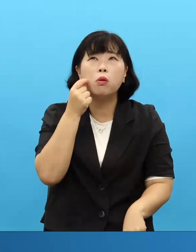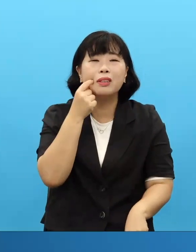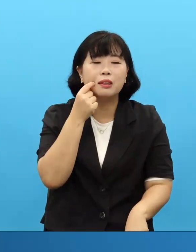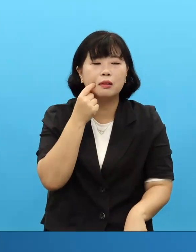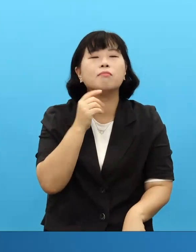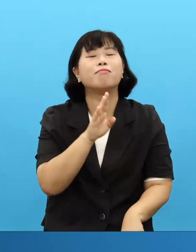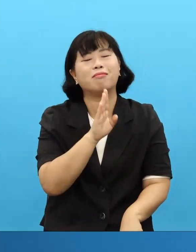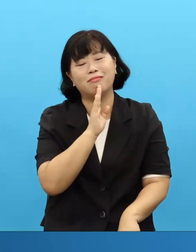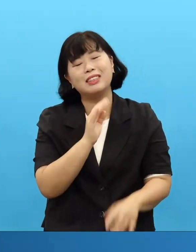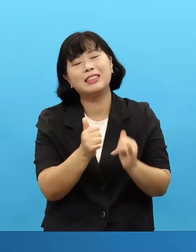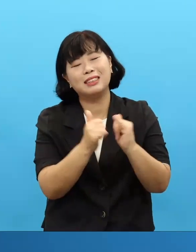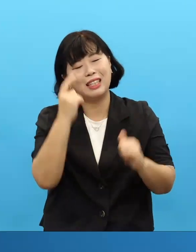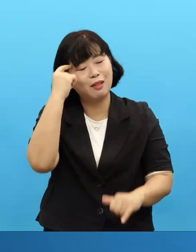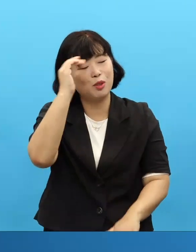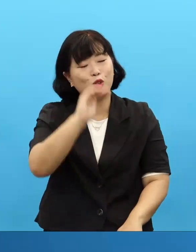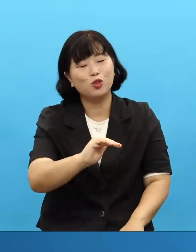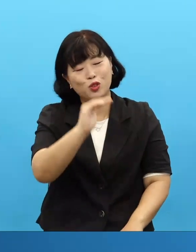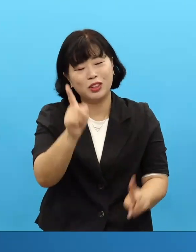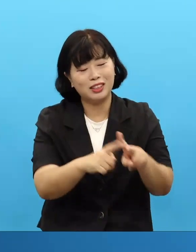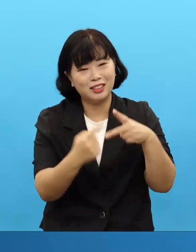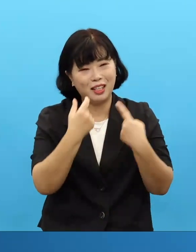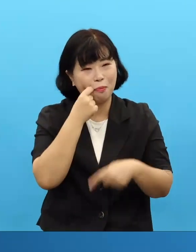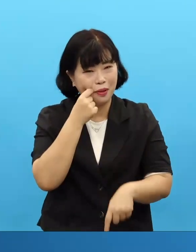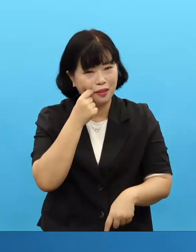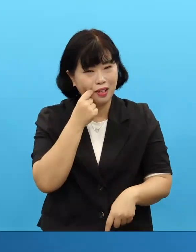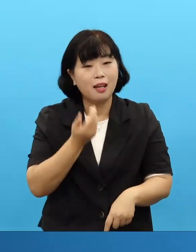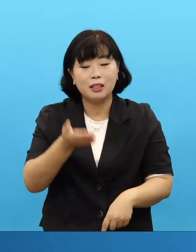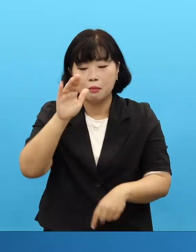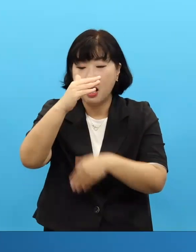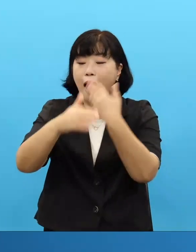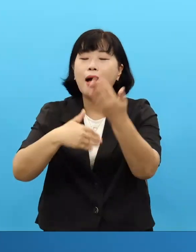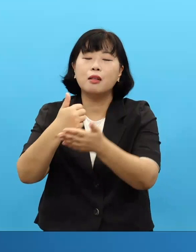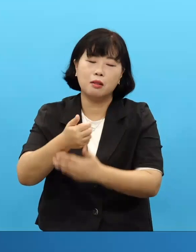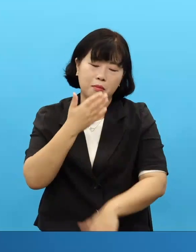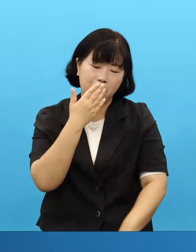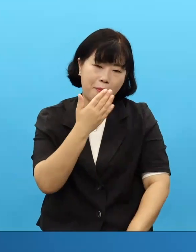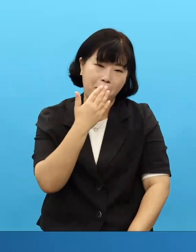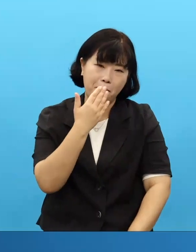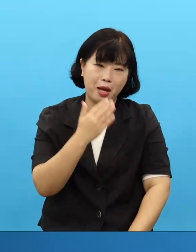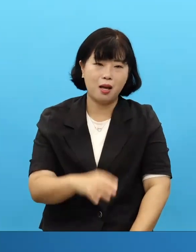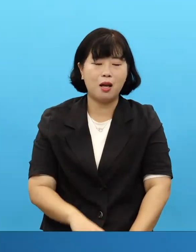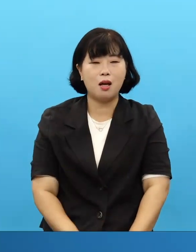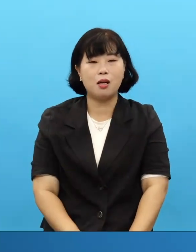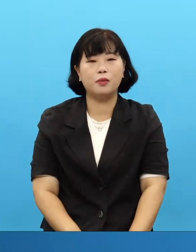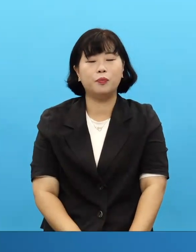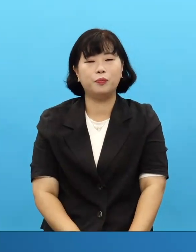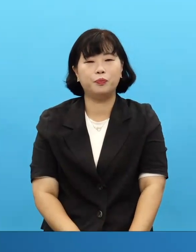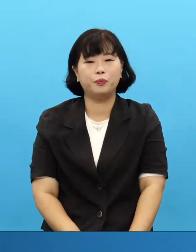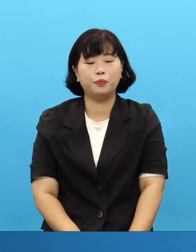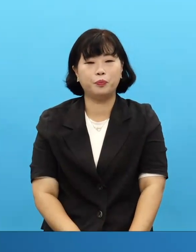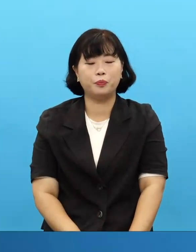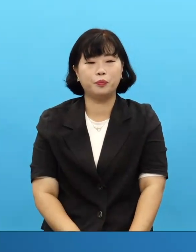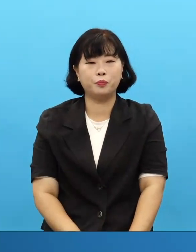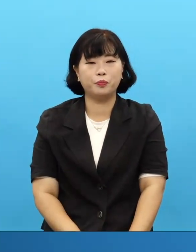God. 그래서 여러분 이런 결론이 나옵니다. And that's when then we're able to arrive at this conclusion.